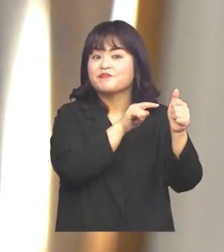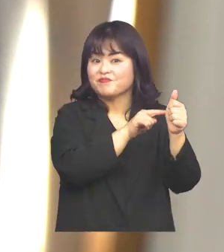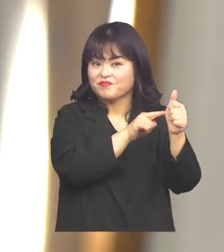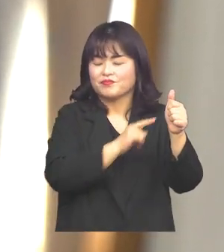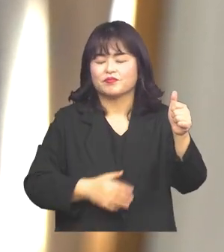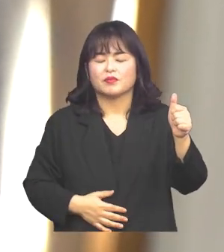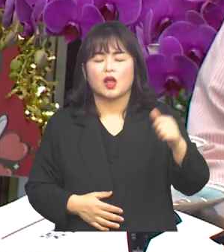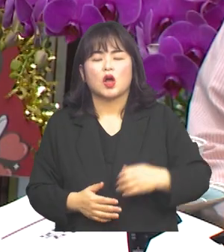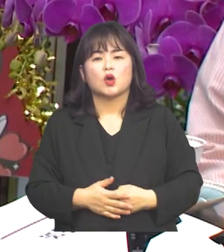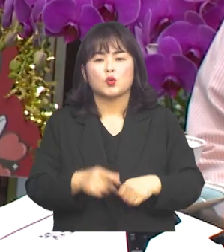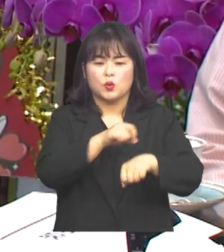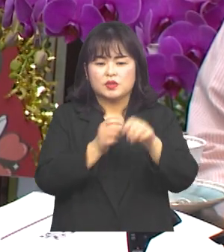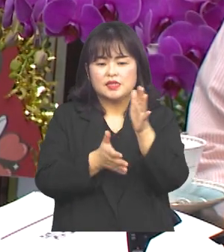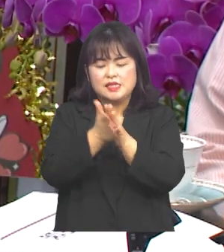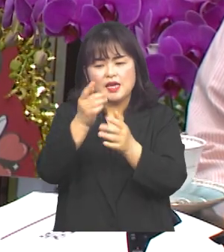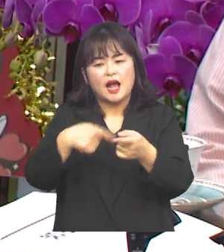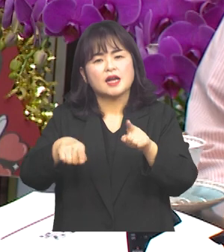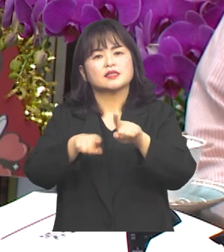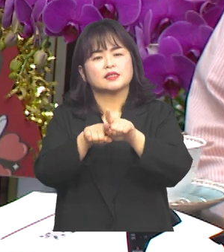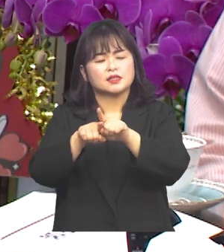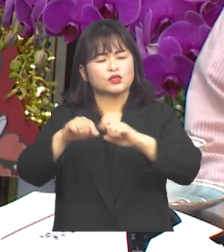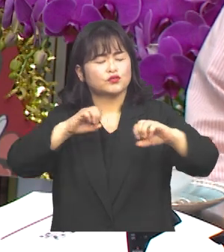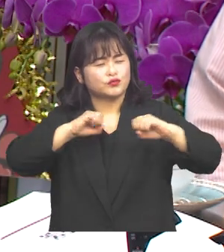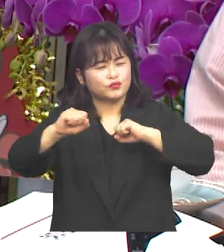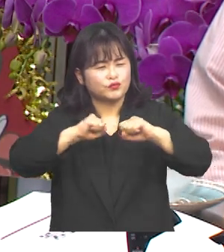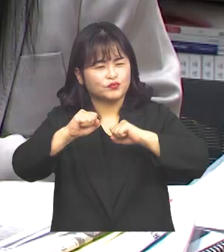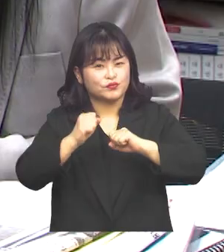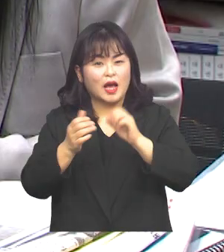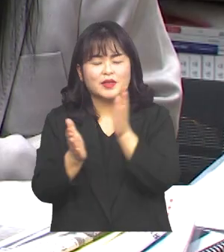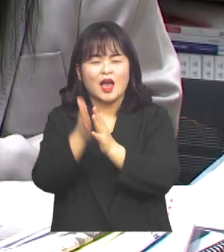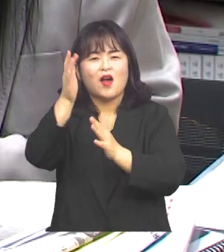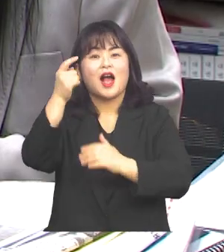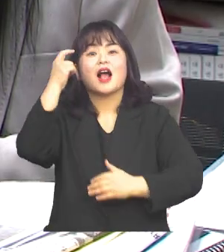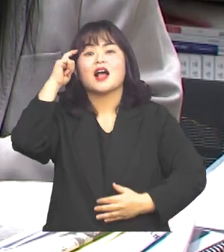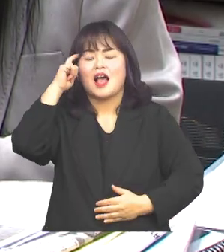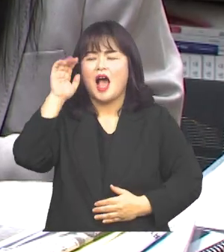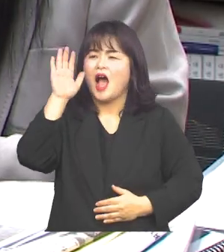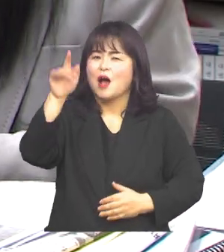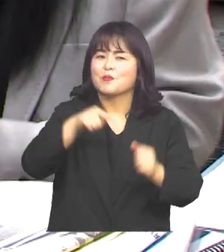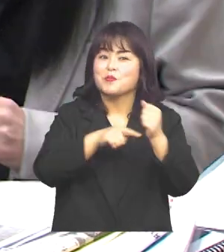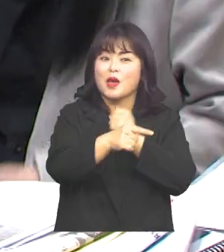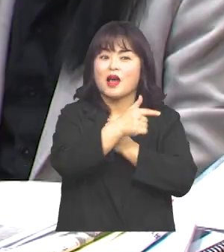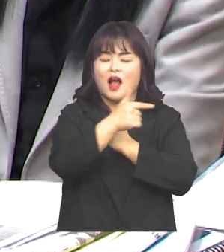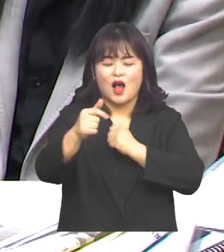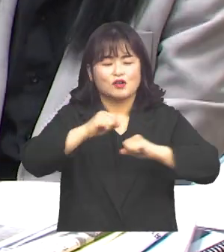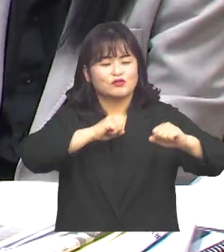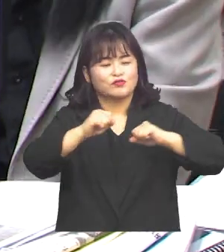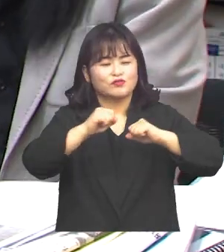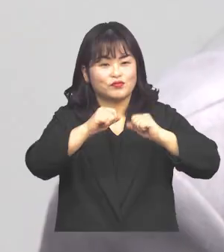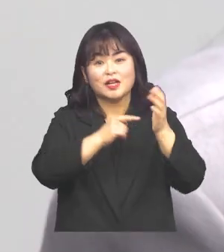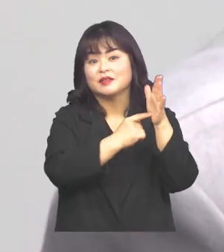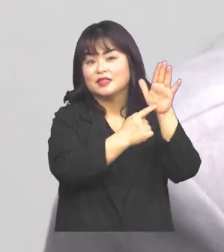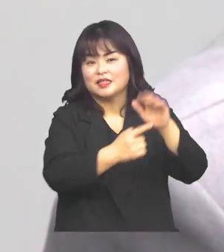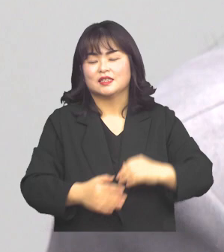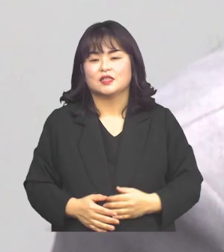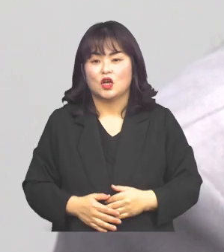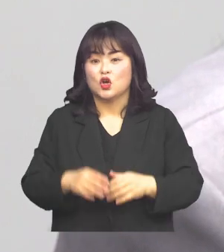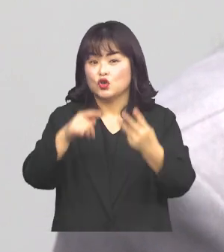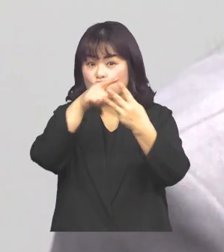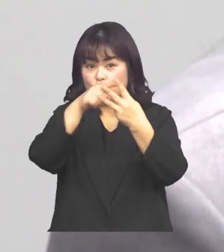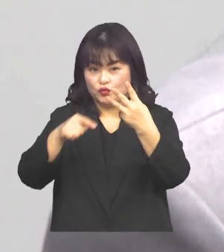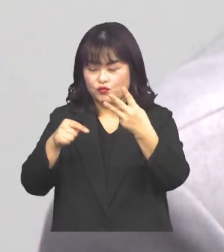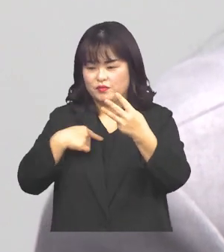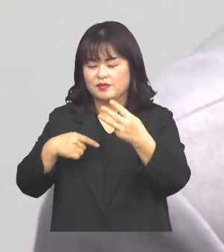위촉된 김경호 씨는 용인특례시와 함께하는 활동이 영광스럽다며 앞으로도 의미 있는 활동을 이어가겠다고